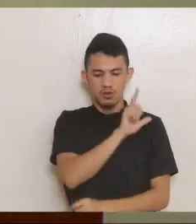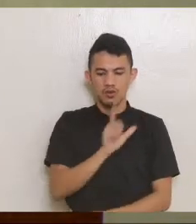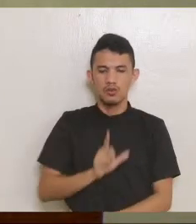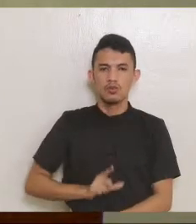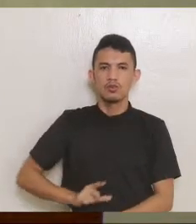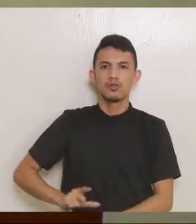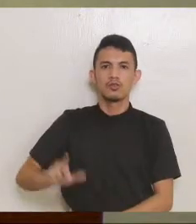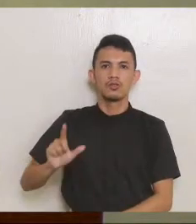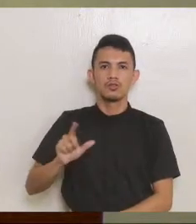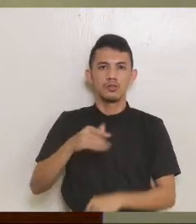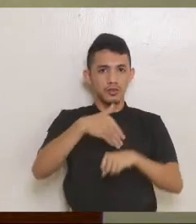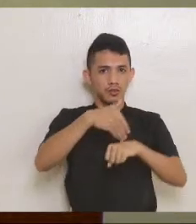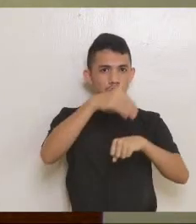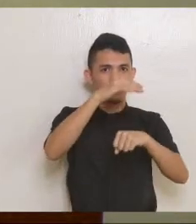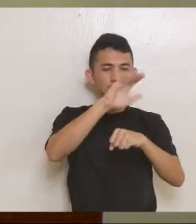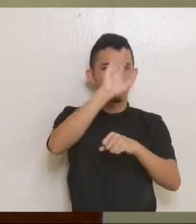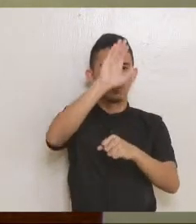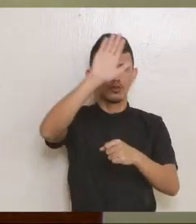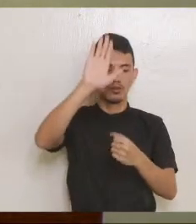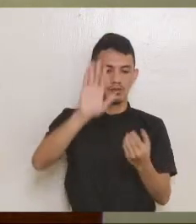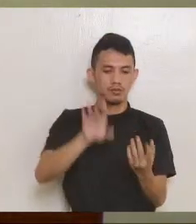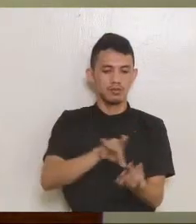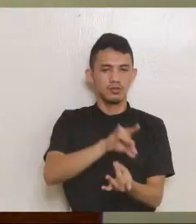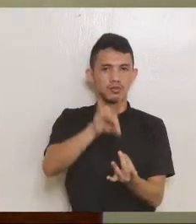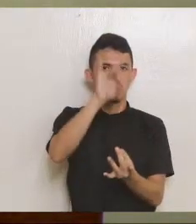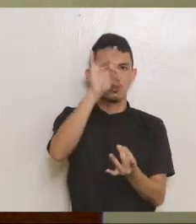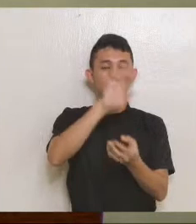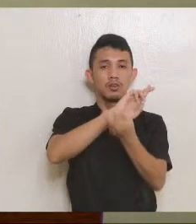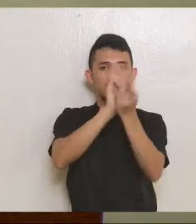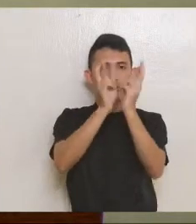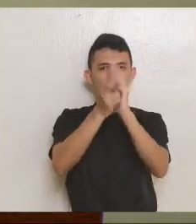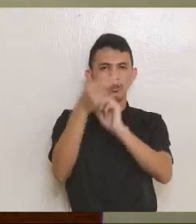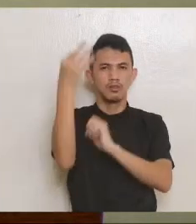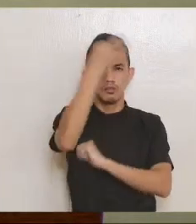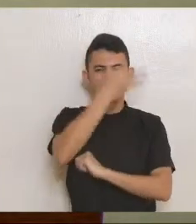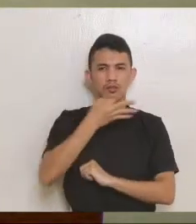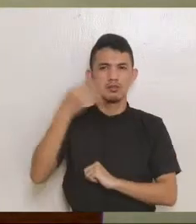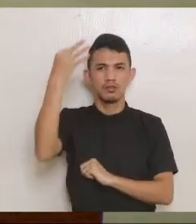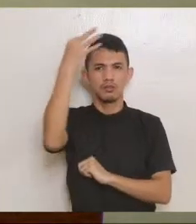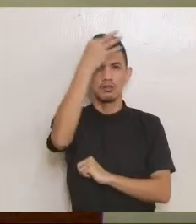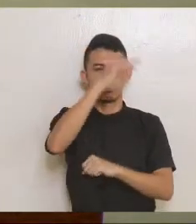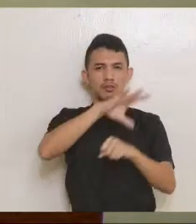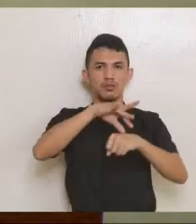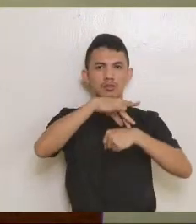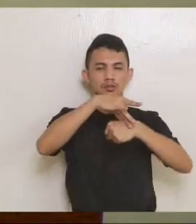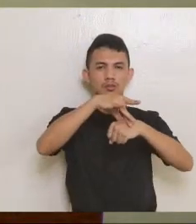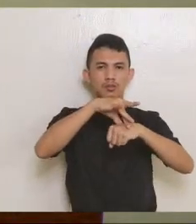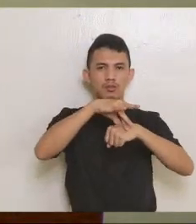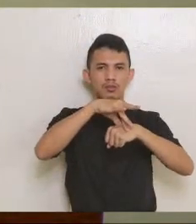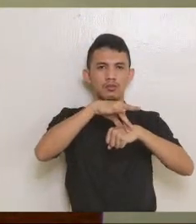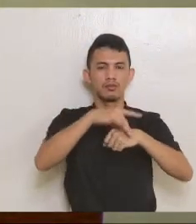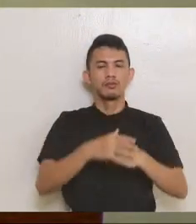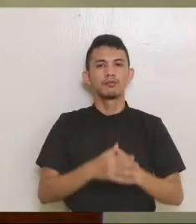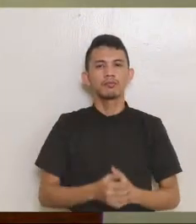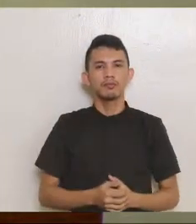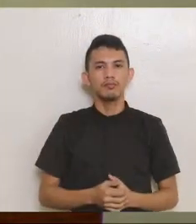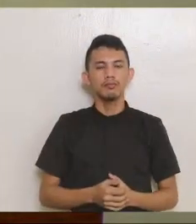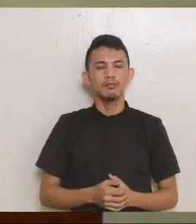espiritu ug baguha ang nawong sa yuta." Matud pa, kini daw ang Espiritu